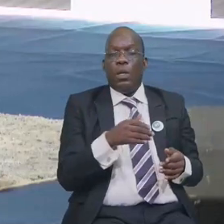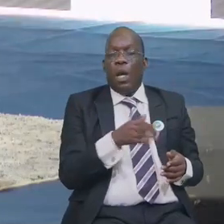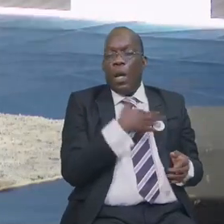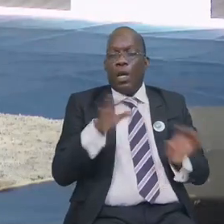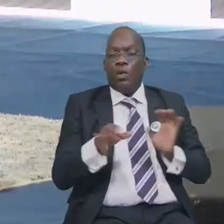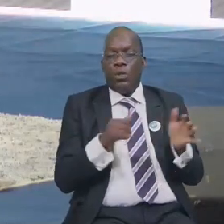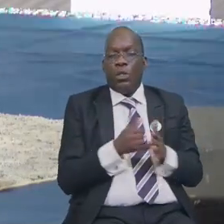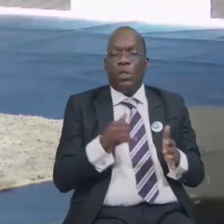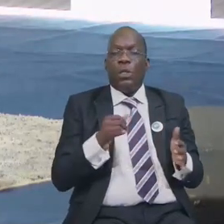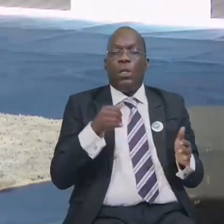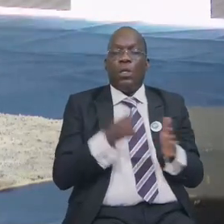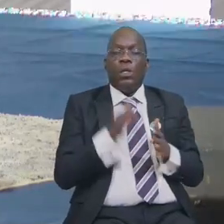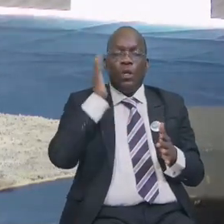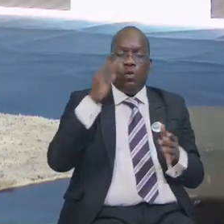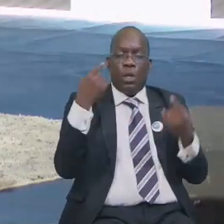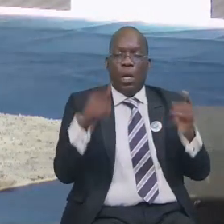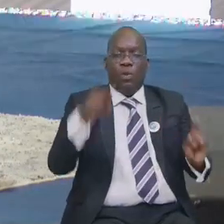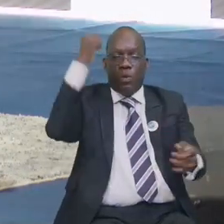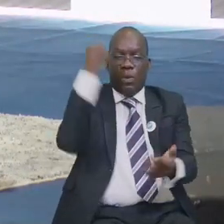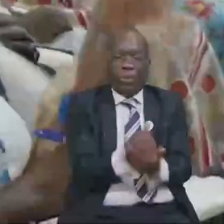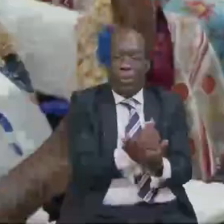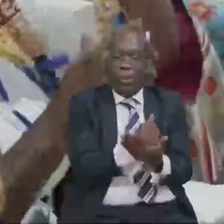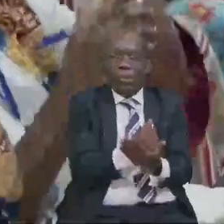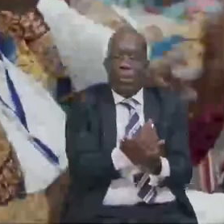Quand tu déclares, ça va arriver.